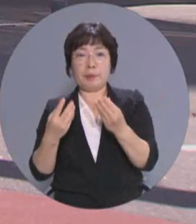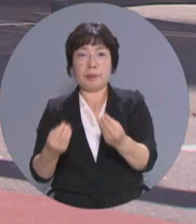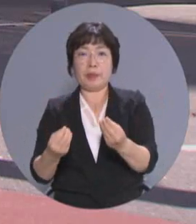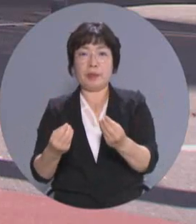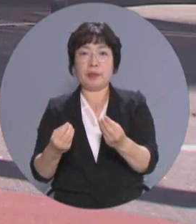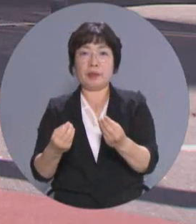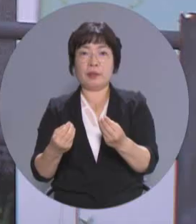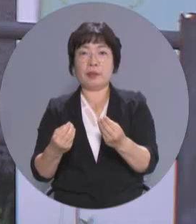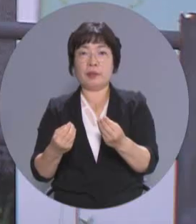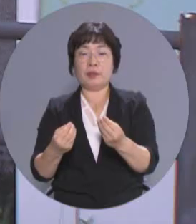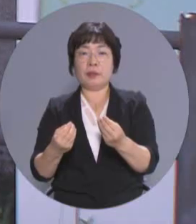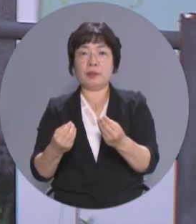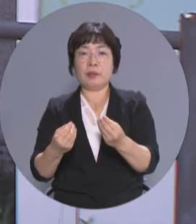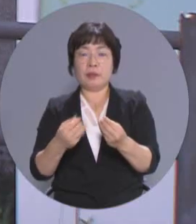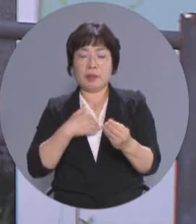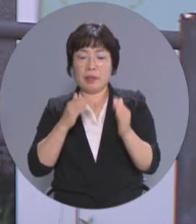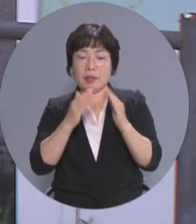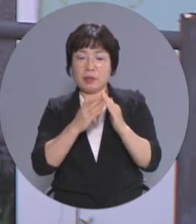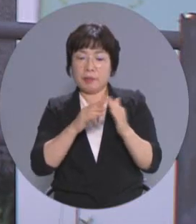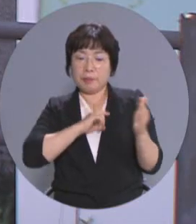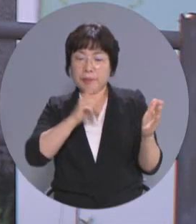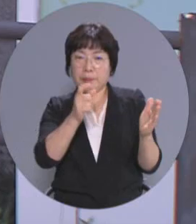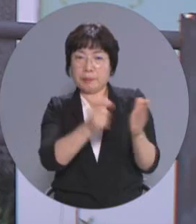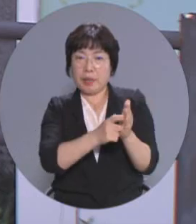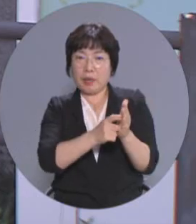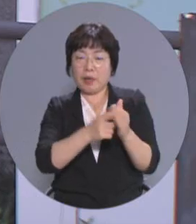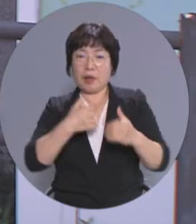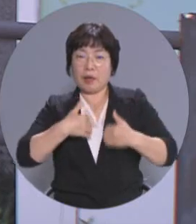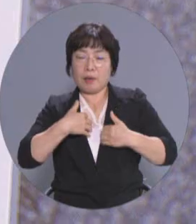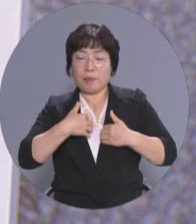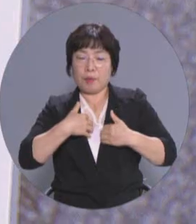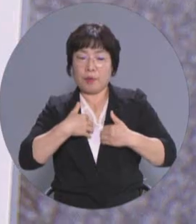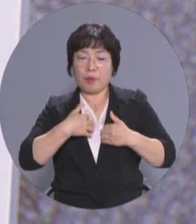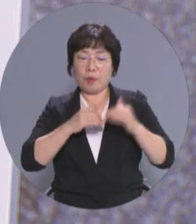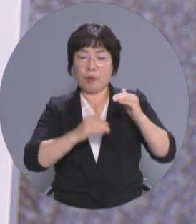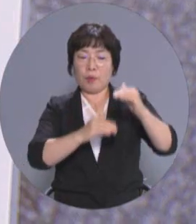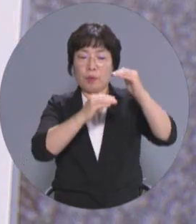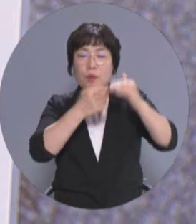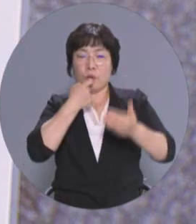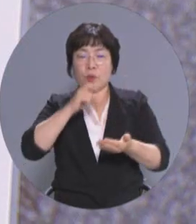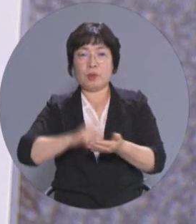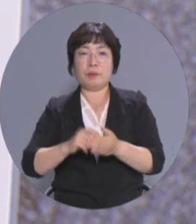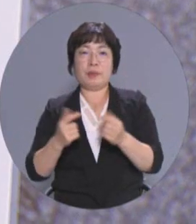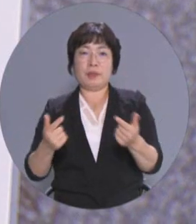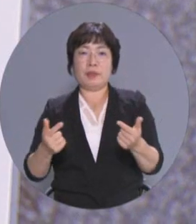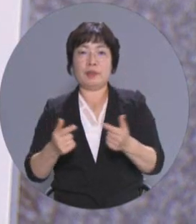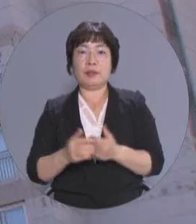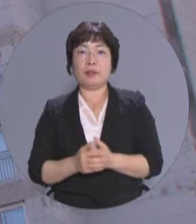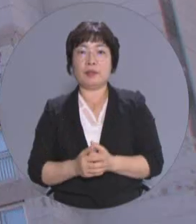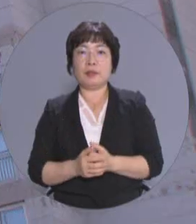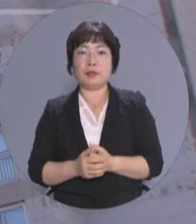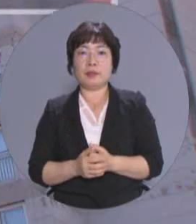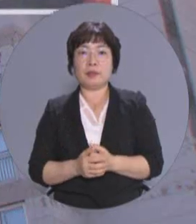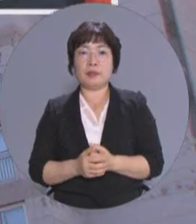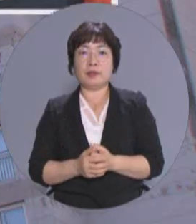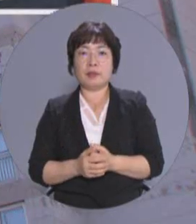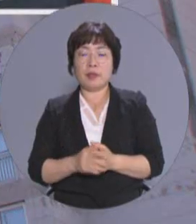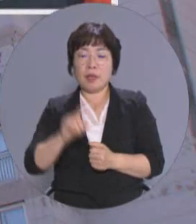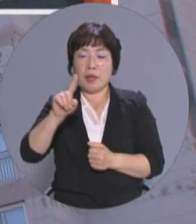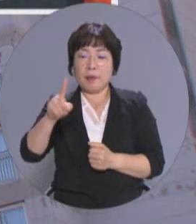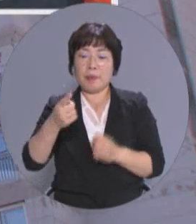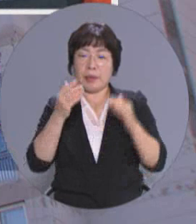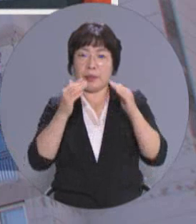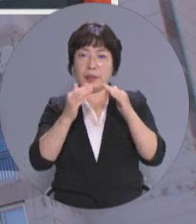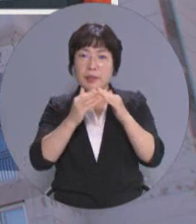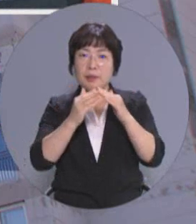완료했습니다. 내 집 마련의 기쁨을 누리기까지 과정은 결코 순탄치 않았습니다. 한 100세대